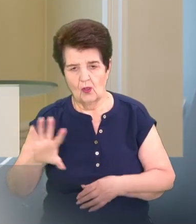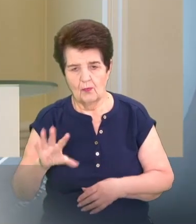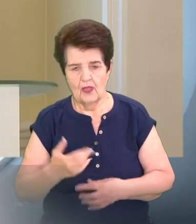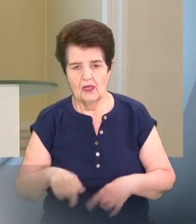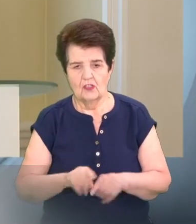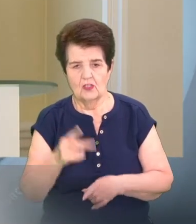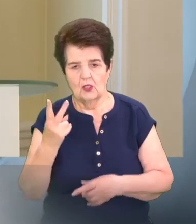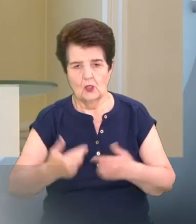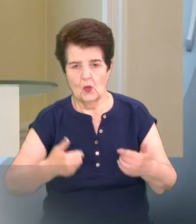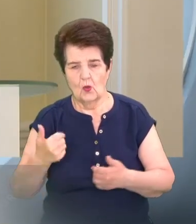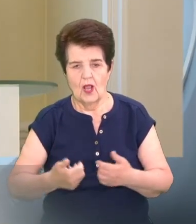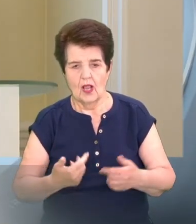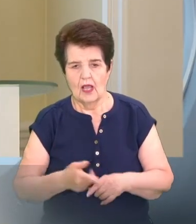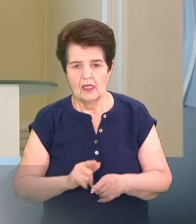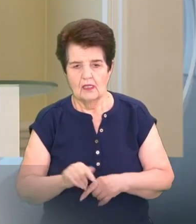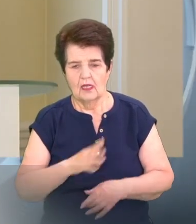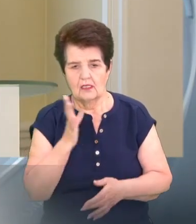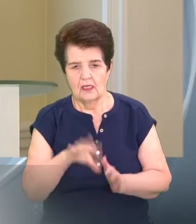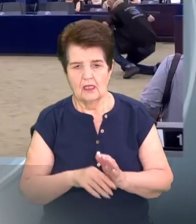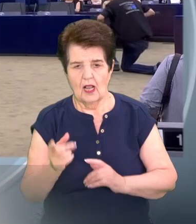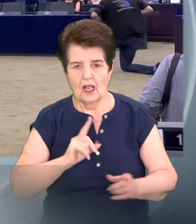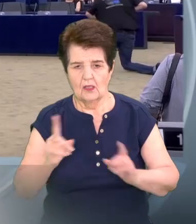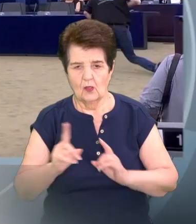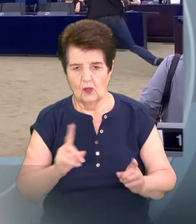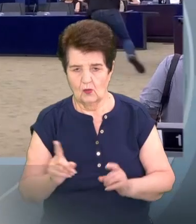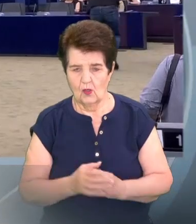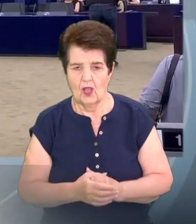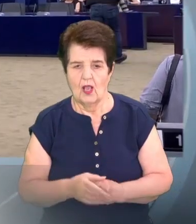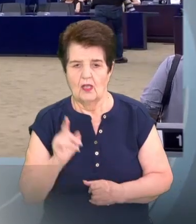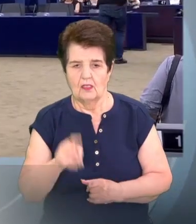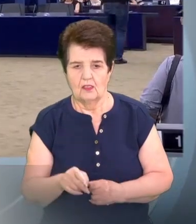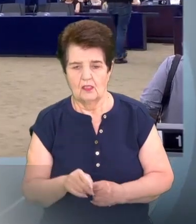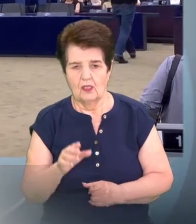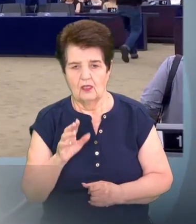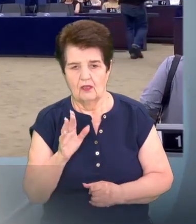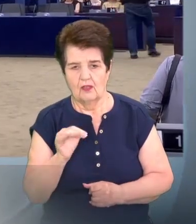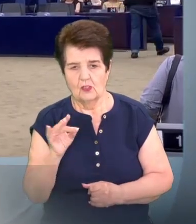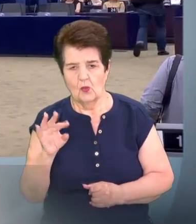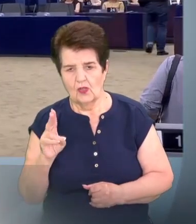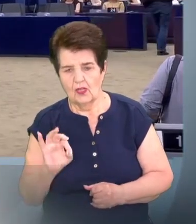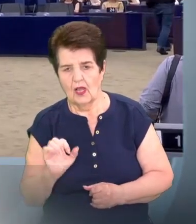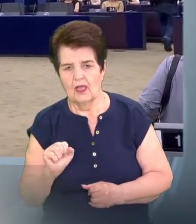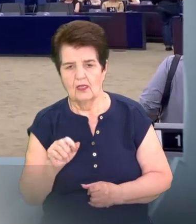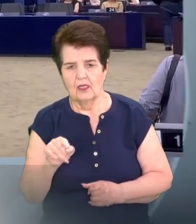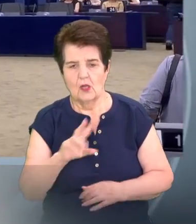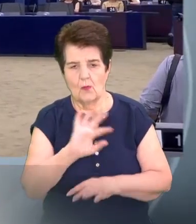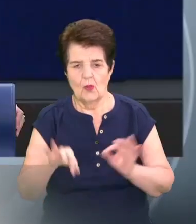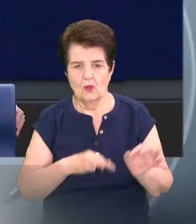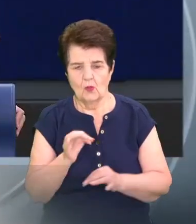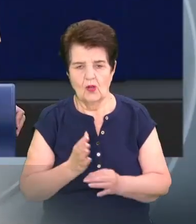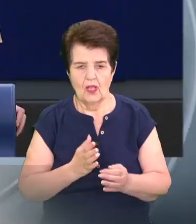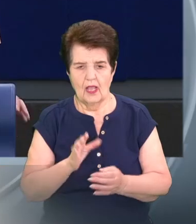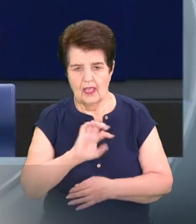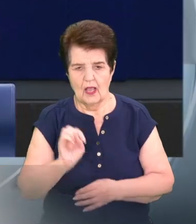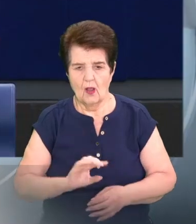candidate au ținut deja discursuri în cadrul ședinței de la Strasburg. Metsola s-a pronunțat pentru continuarea proiectului european.